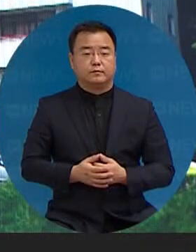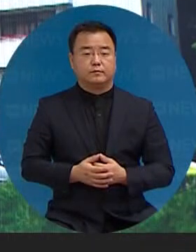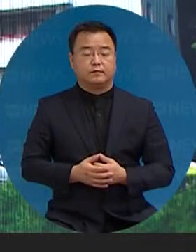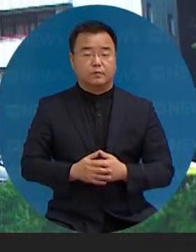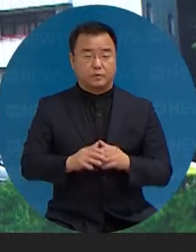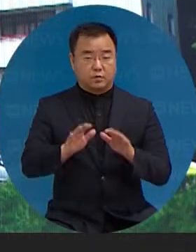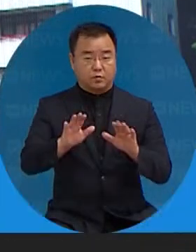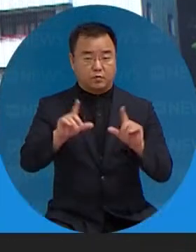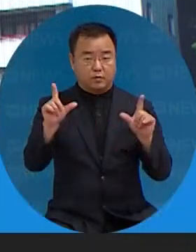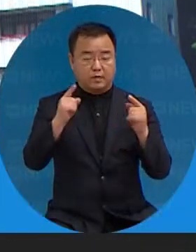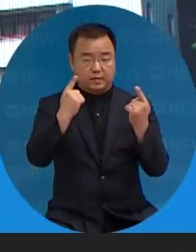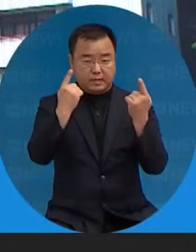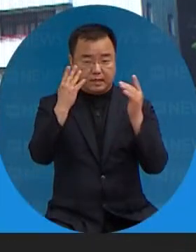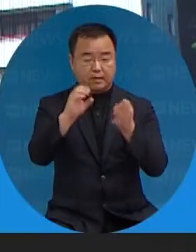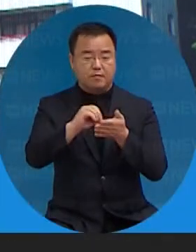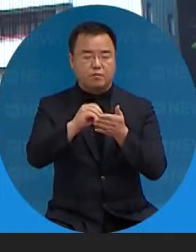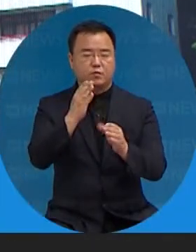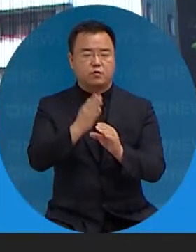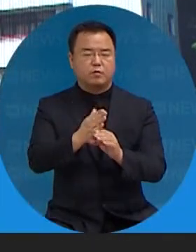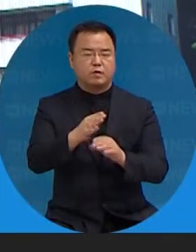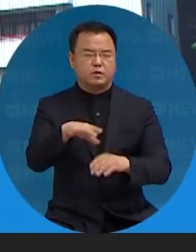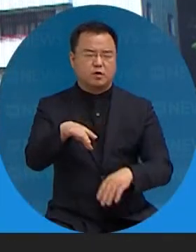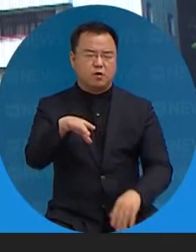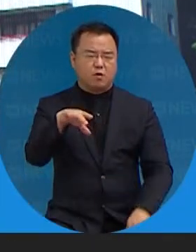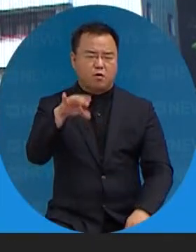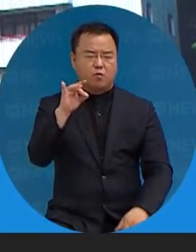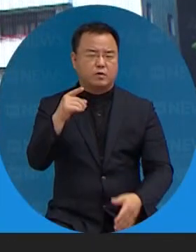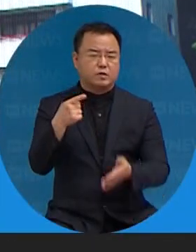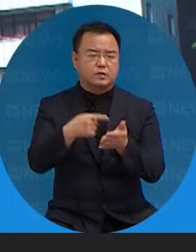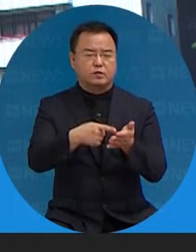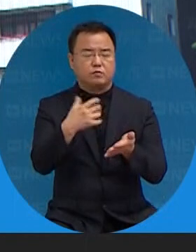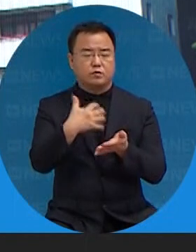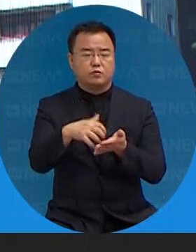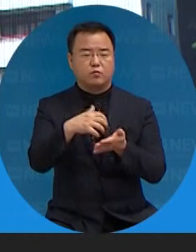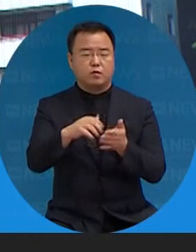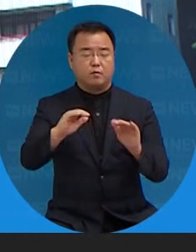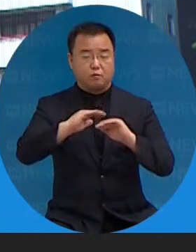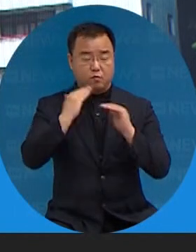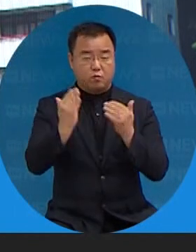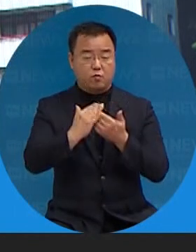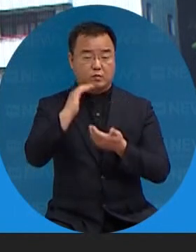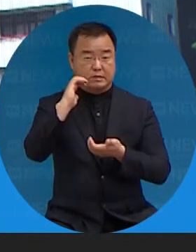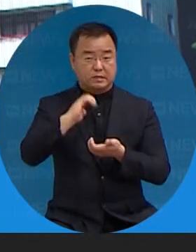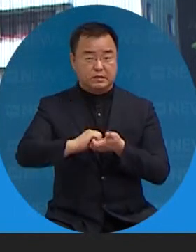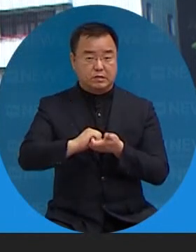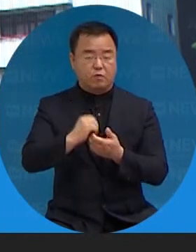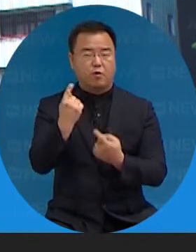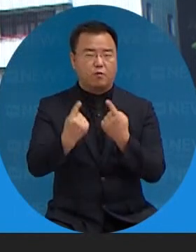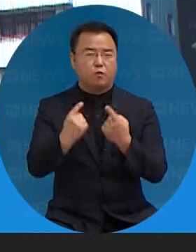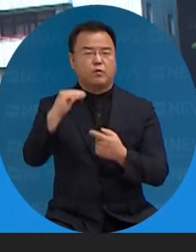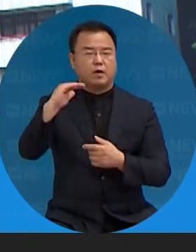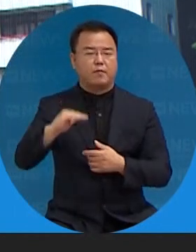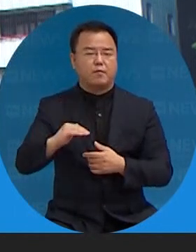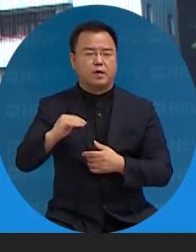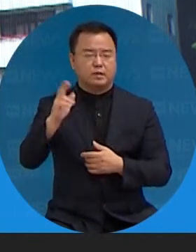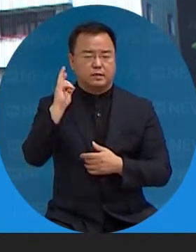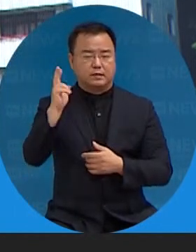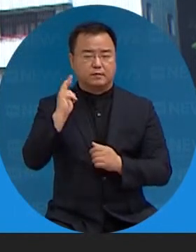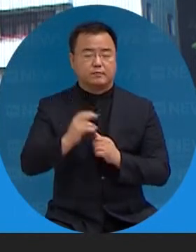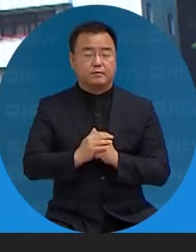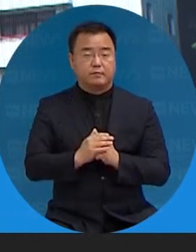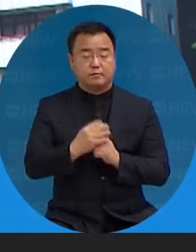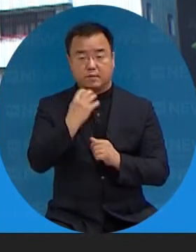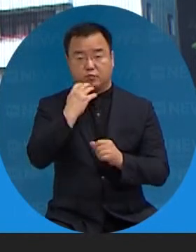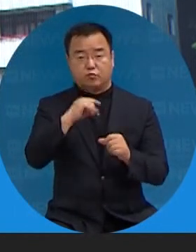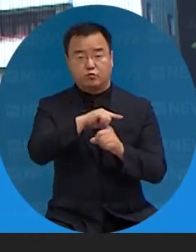4 올 대입 에서는 사상 최초로 지원자 수가 전체 정원의 미치지 못할 것으로 보입니다 당장 b